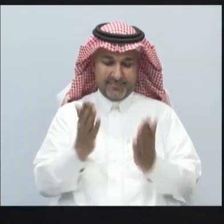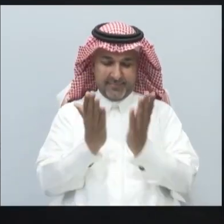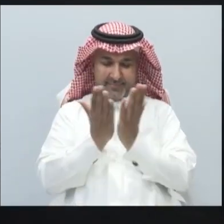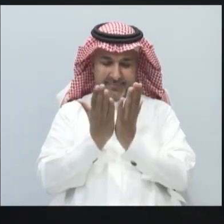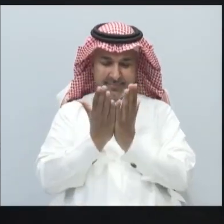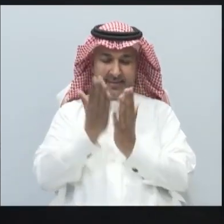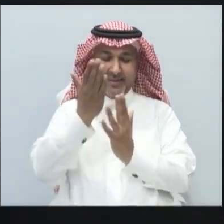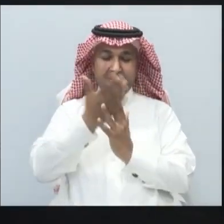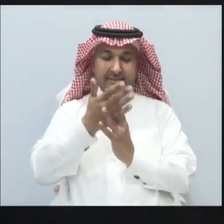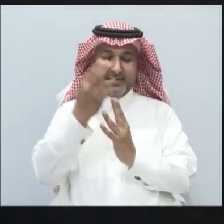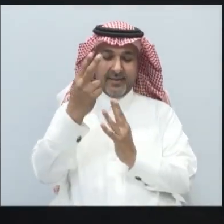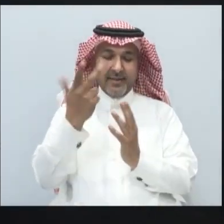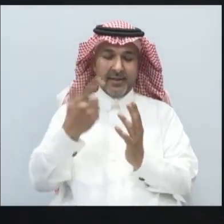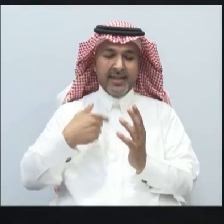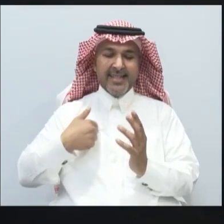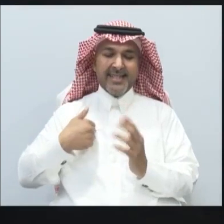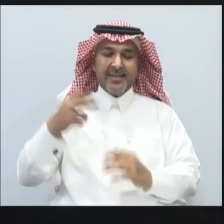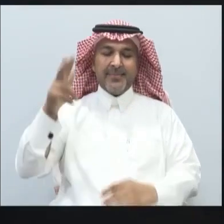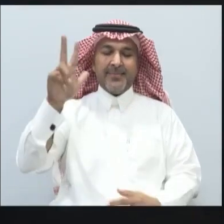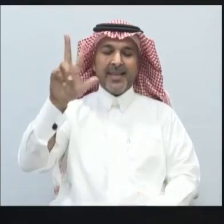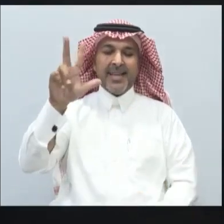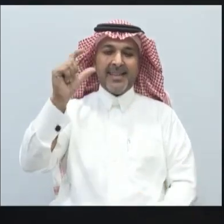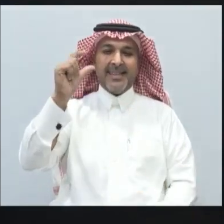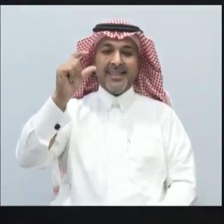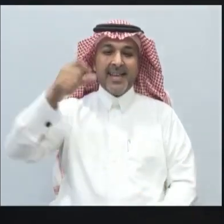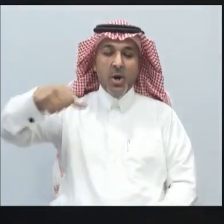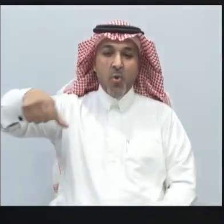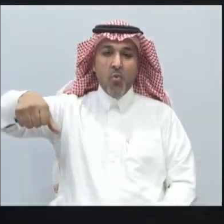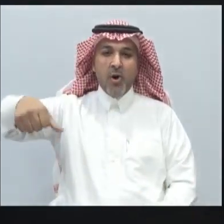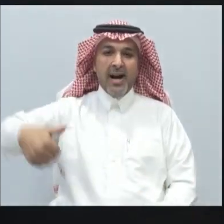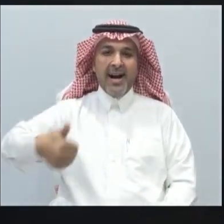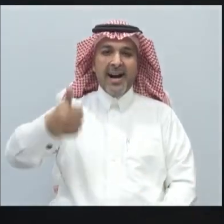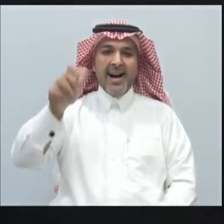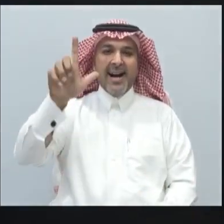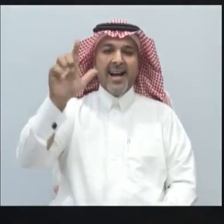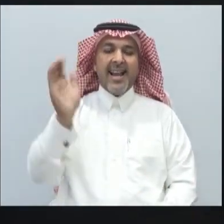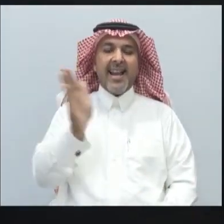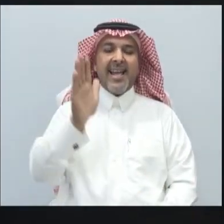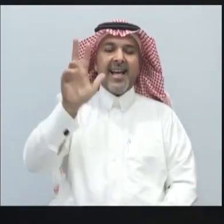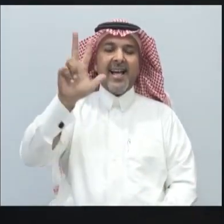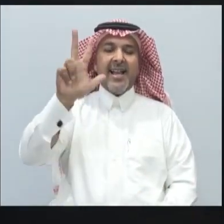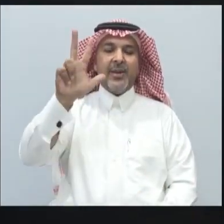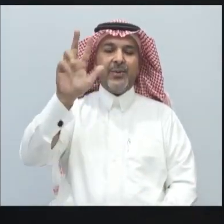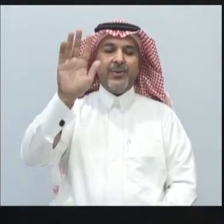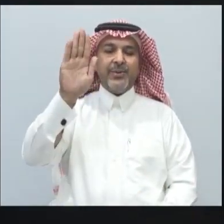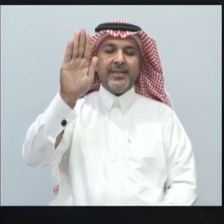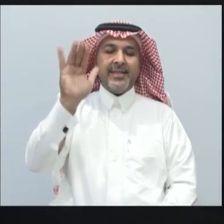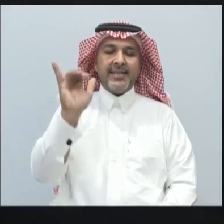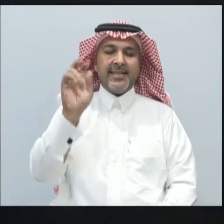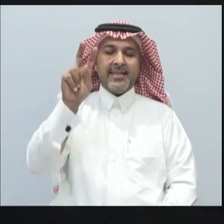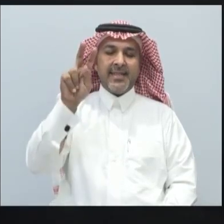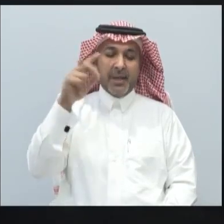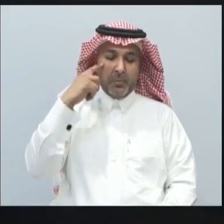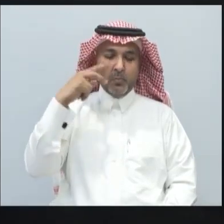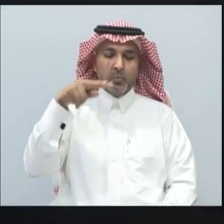درس الدوال الاسيه اليوم ان شاء الله راح نتعرف على شكل الدوال الاسيه وكيف تمثيلها كذلك ستتعرف على عامل النمو